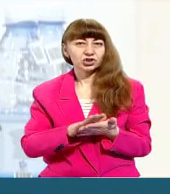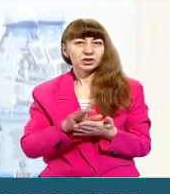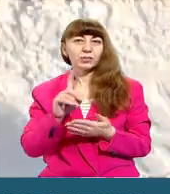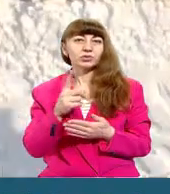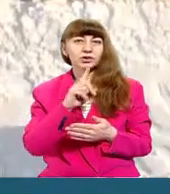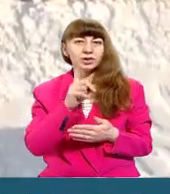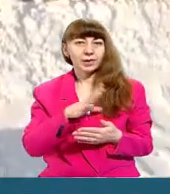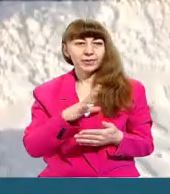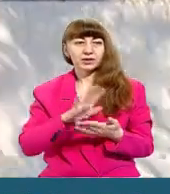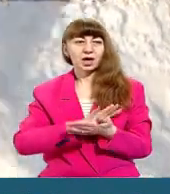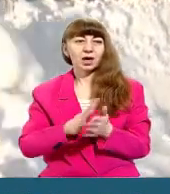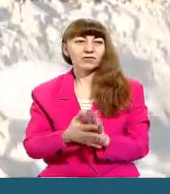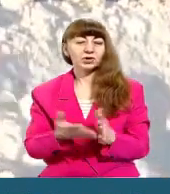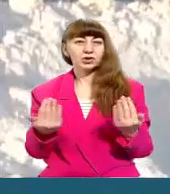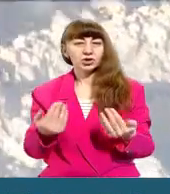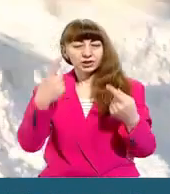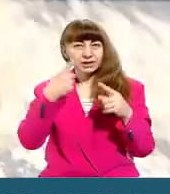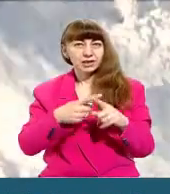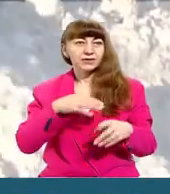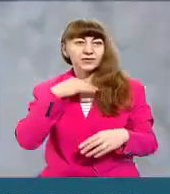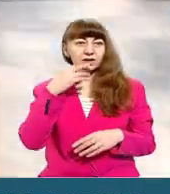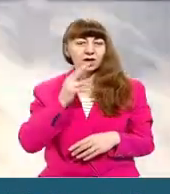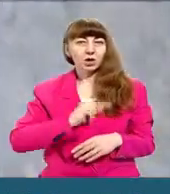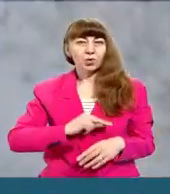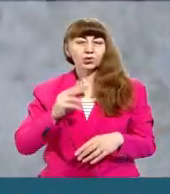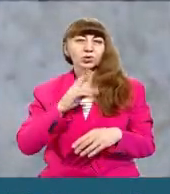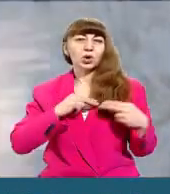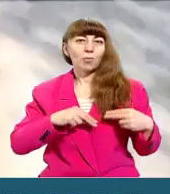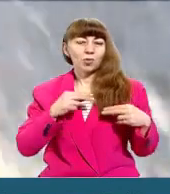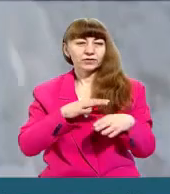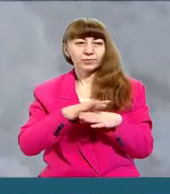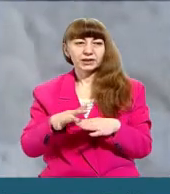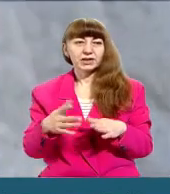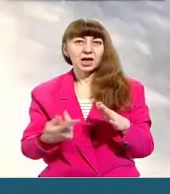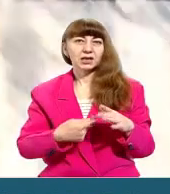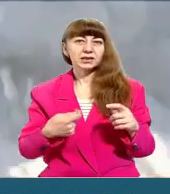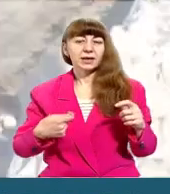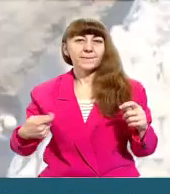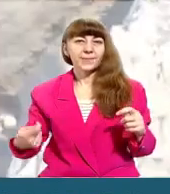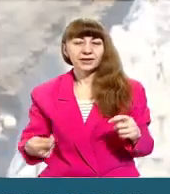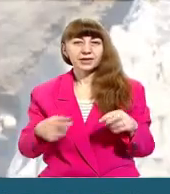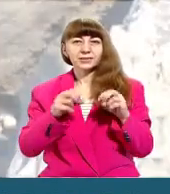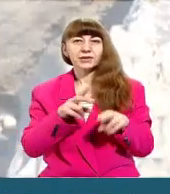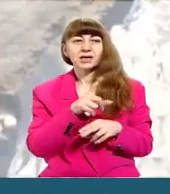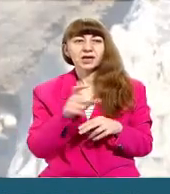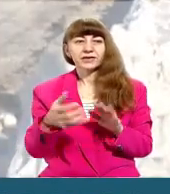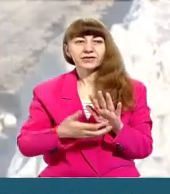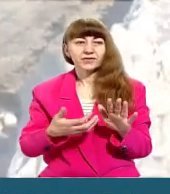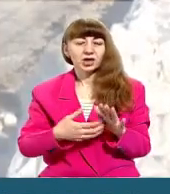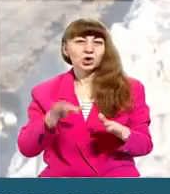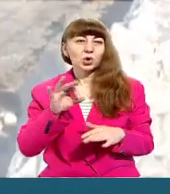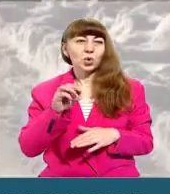берем. Техника жеткілікті, бірақ жұмыс баяу жүруде. Маман тапшы. Сонымен қатар халықтан да көптеген шағымдар түсіп